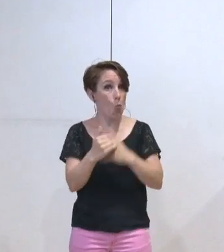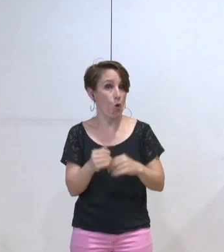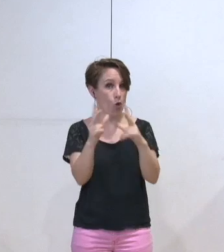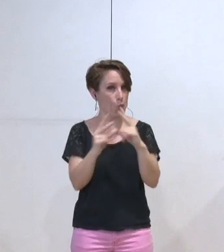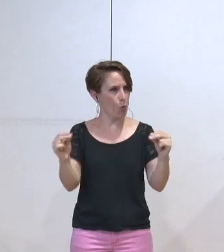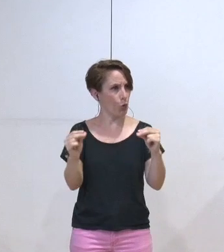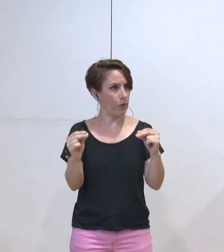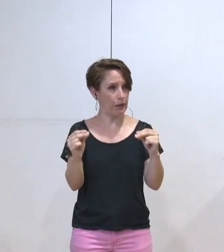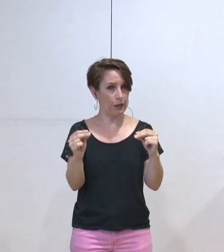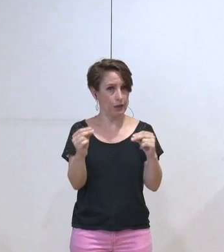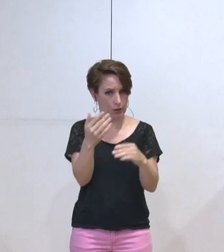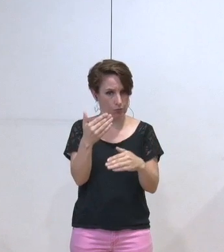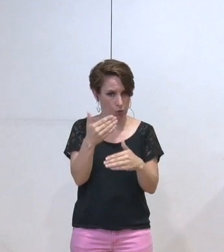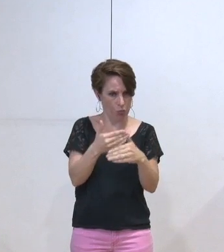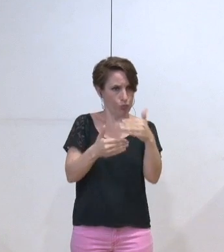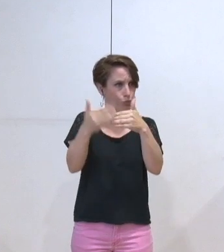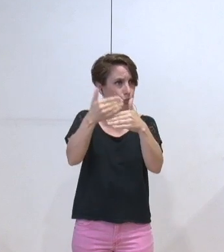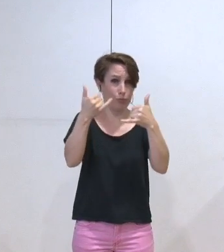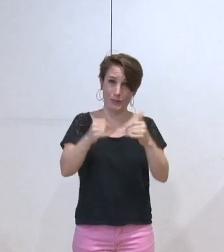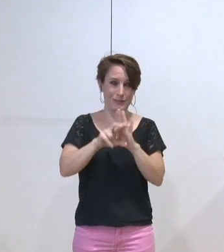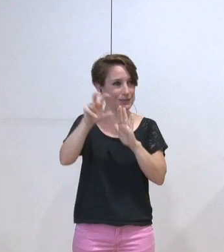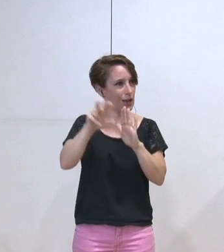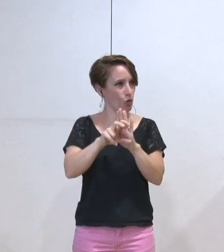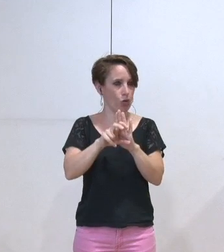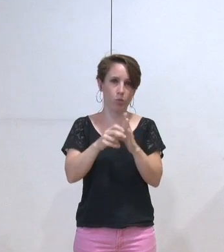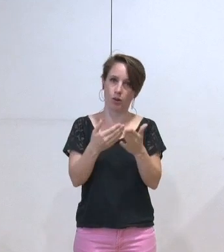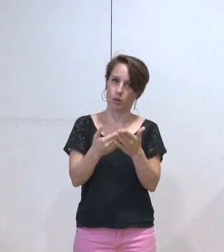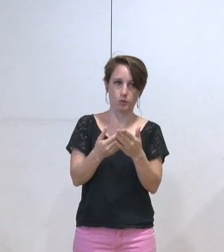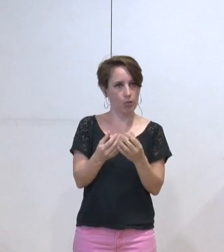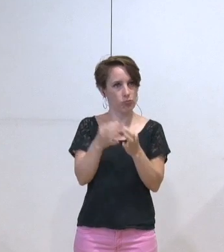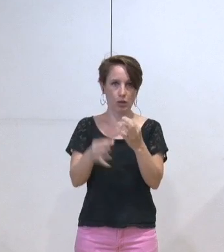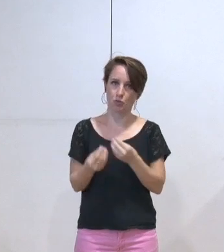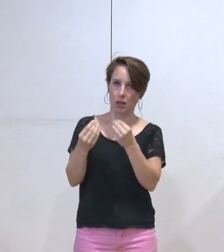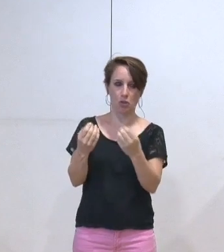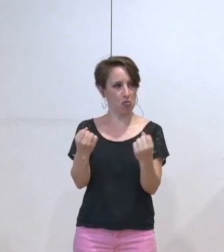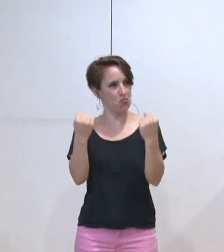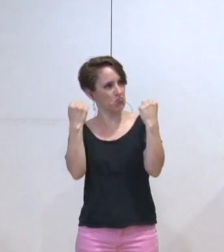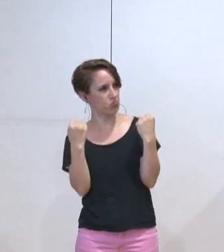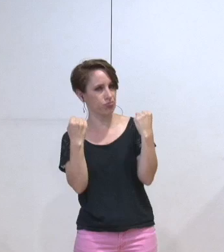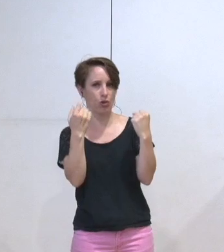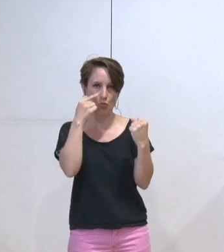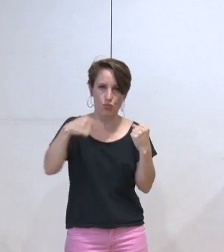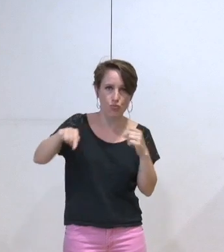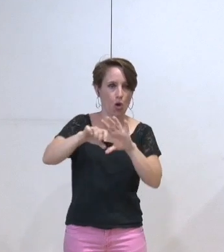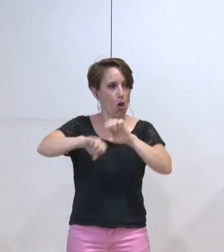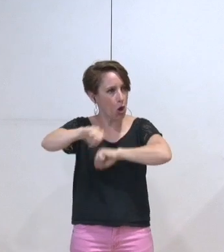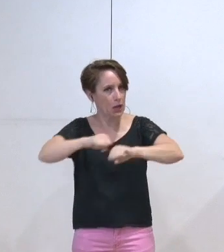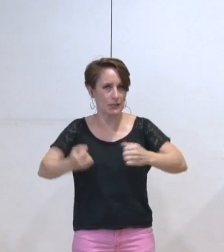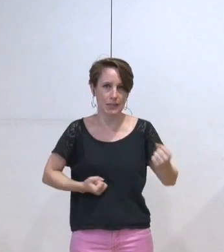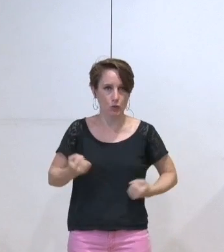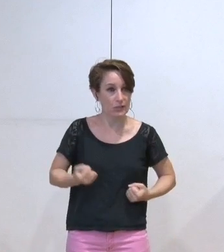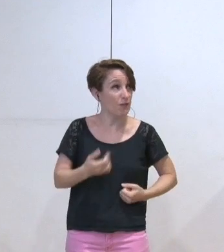construit agrenoble et qui est je crois une force de l'organisation des services publics agronob que d'ailleurs plusieurs villes